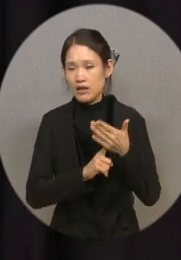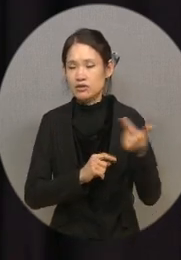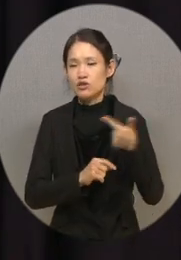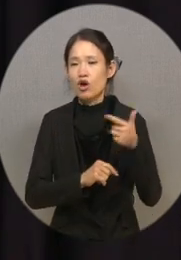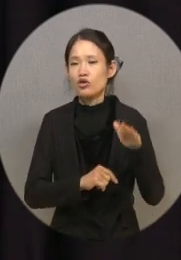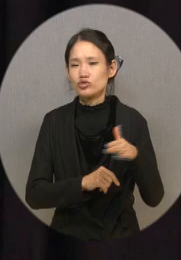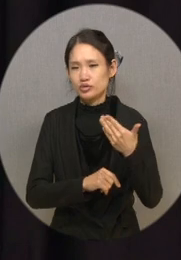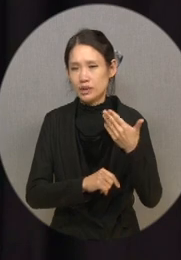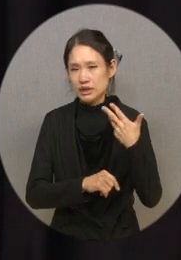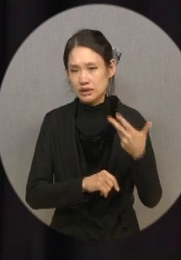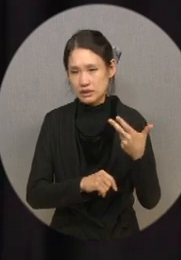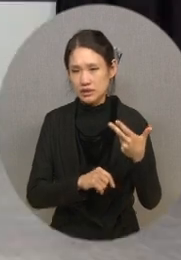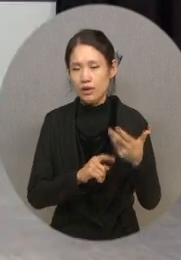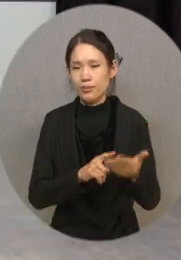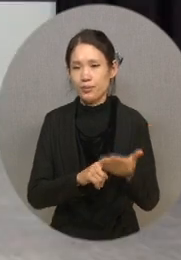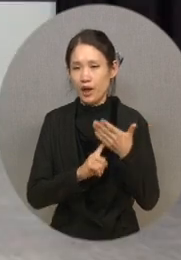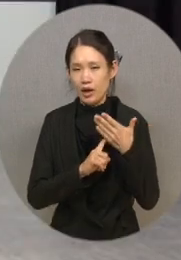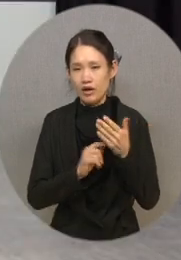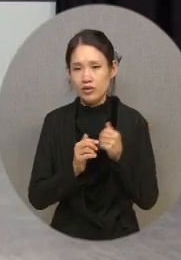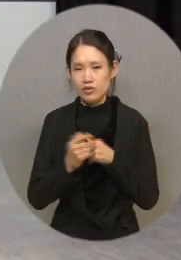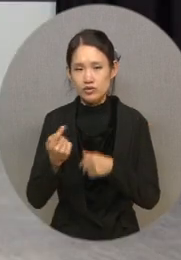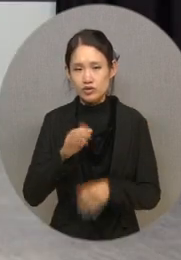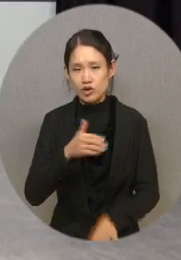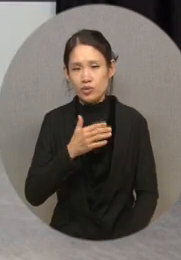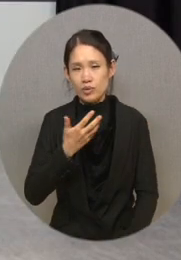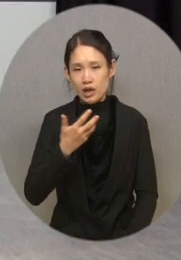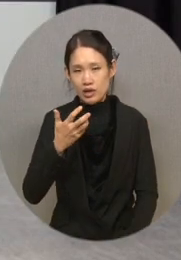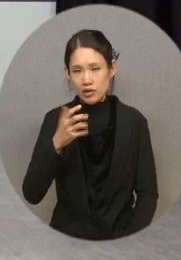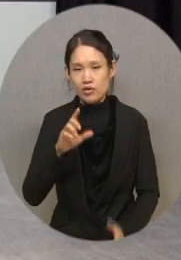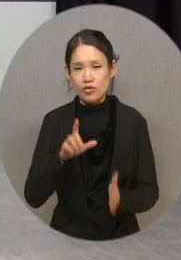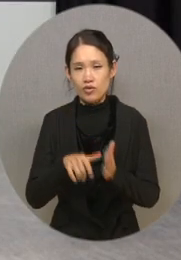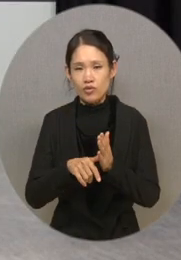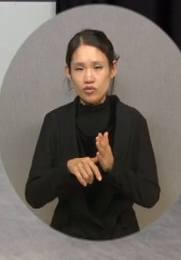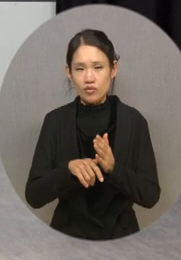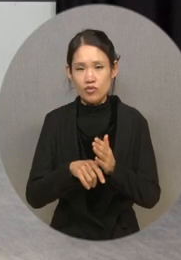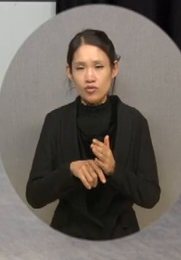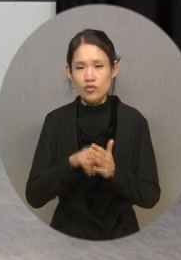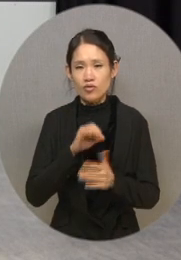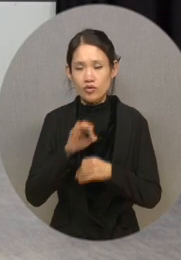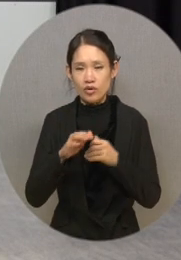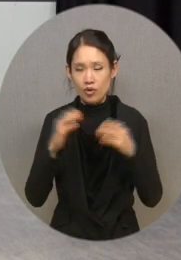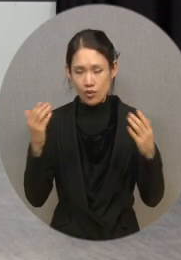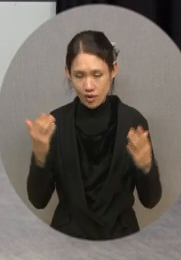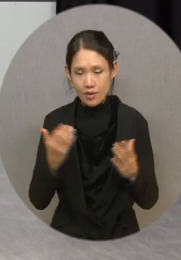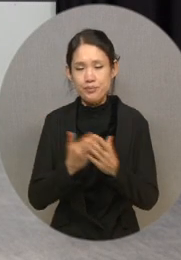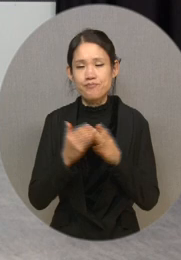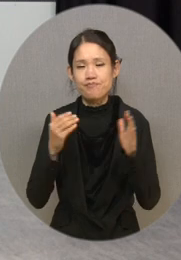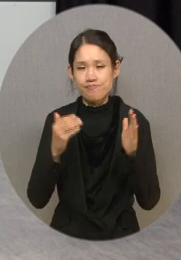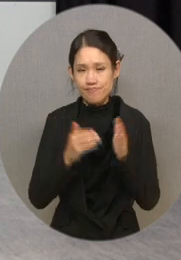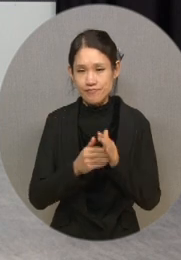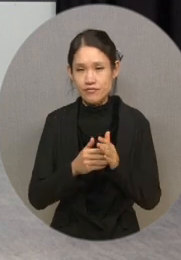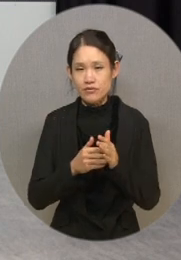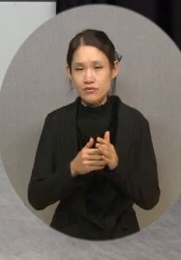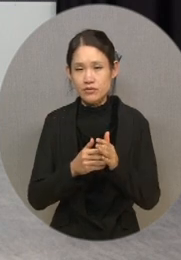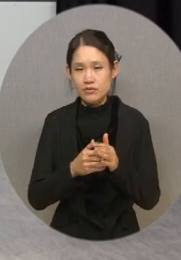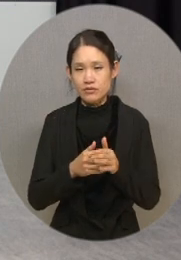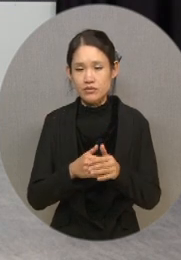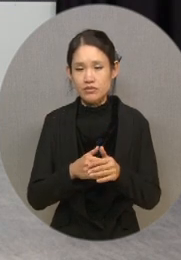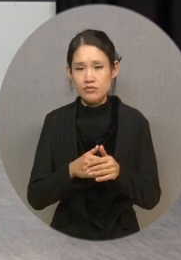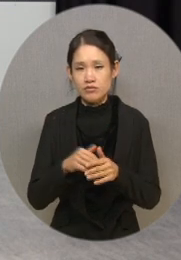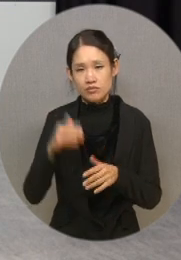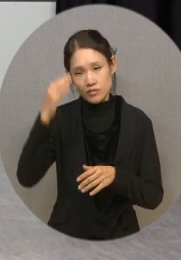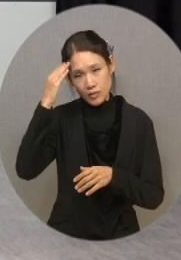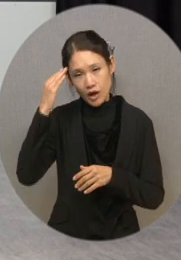지나서 나타나기 시작을 했고 80년대에 와가지고 대충 이제는 완성했다. 그래서